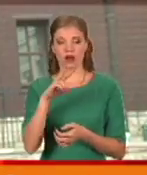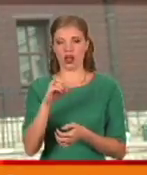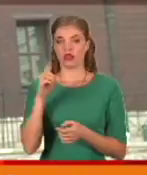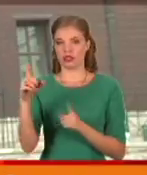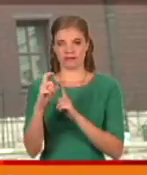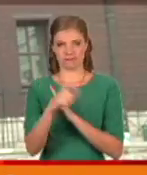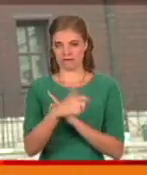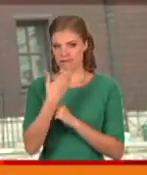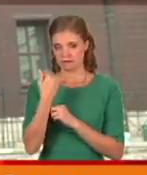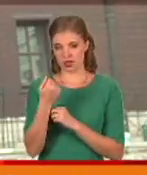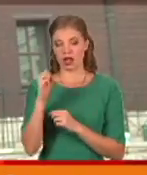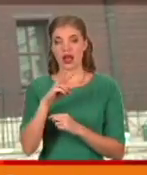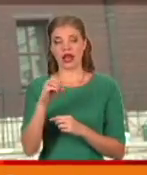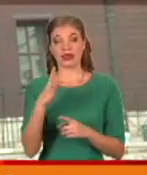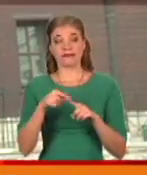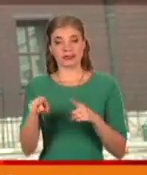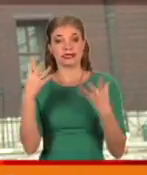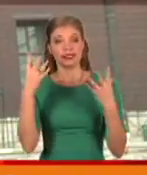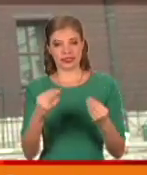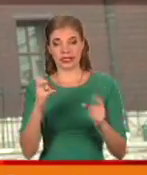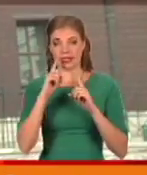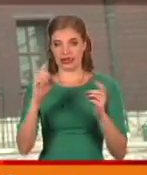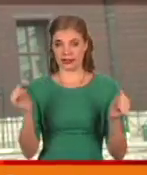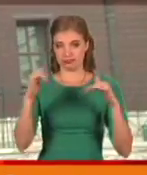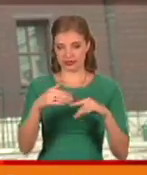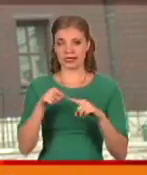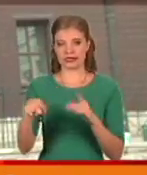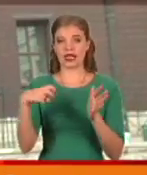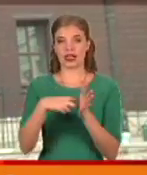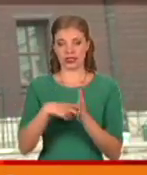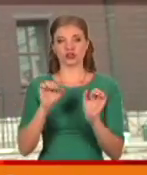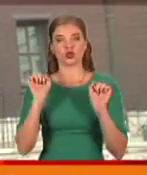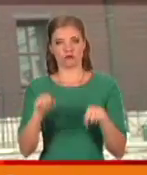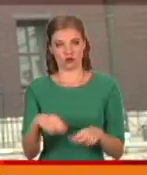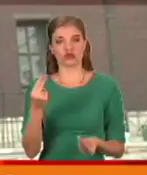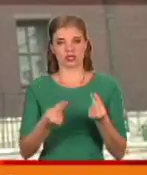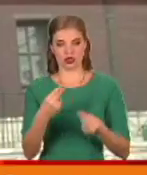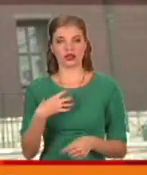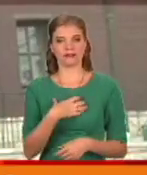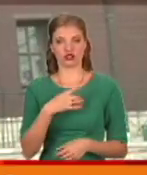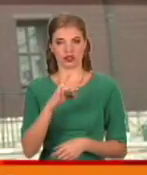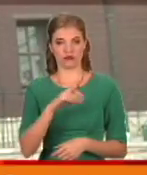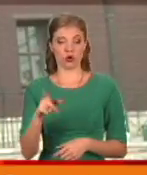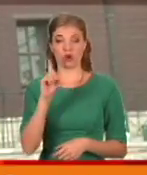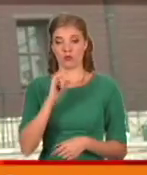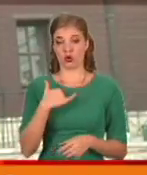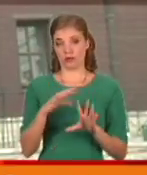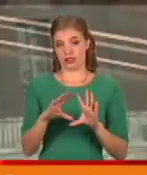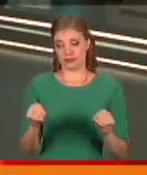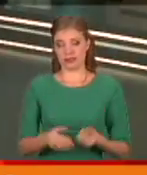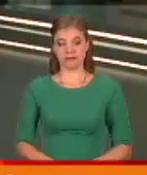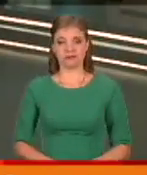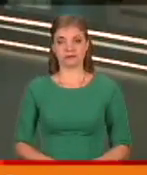там на нього не відреагувало. Але в ці дні на синоді саме цей лист може зіграти важливу роль. Поки у мене все.